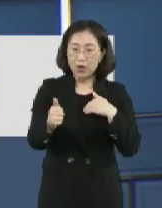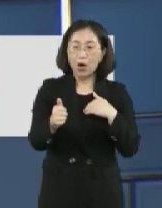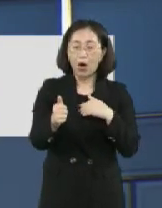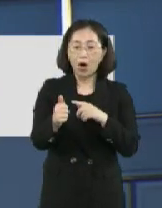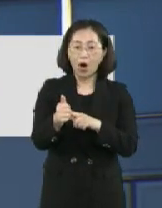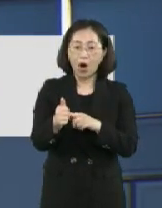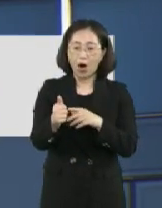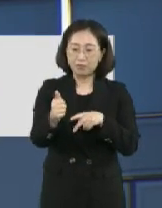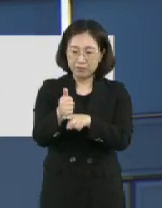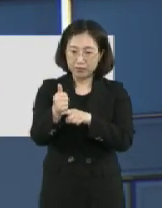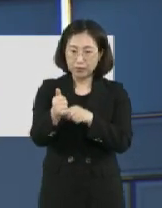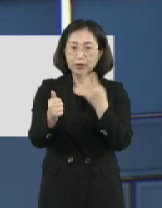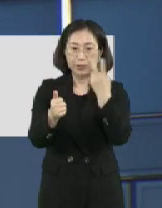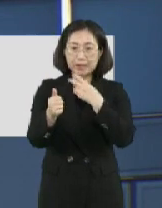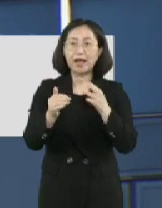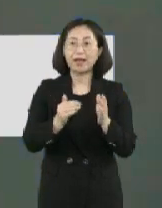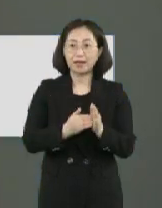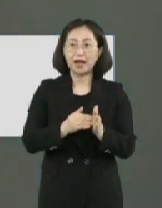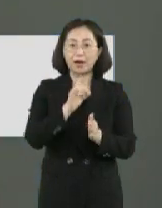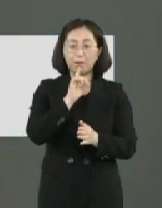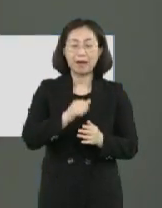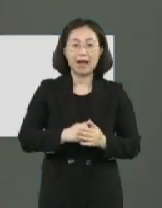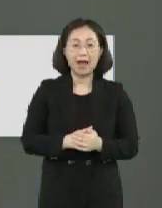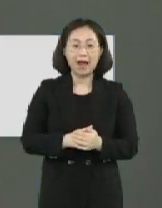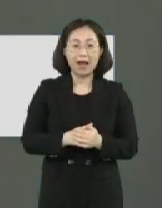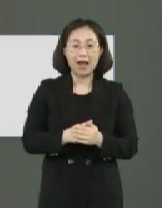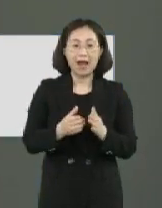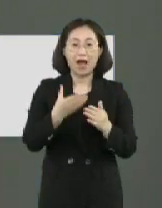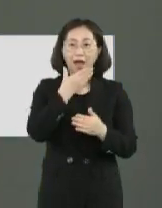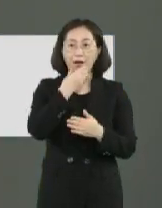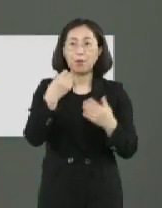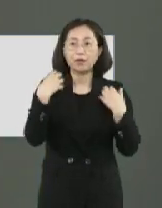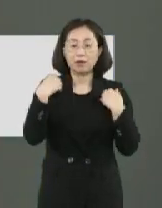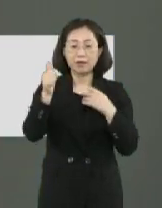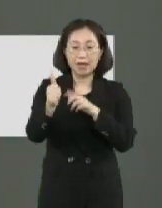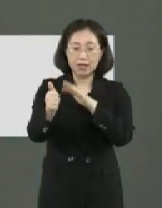출석해 조사를 받았다고 밝혔습니다. 전 행복청장에 대한